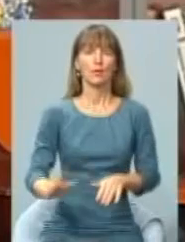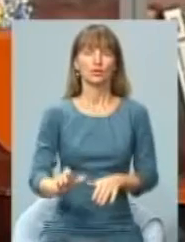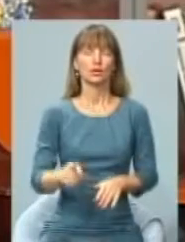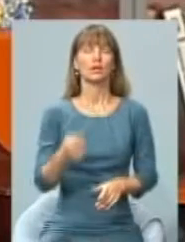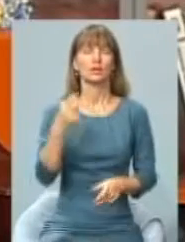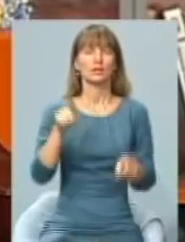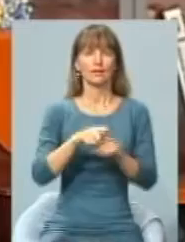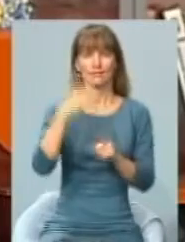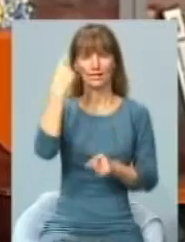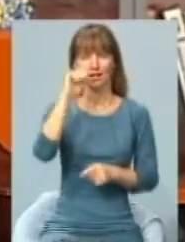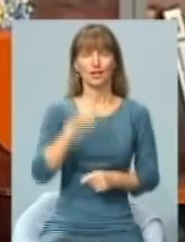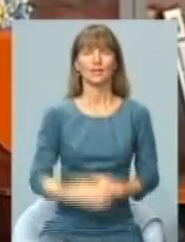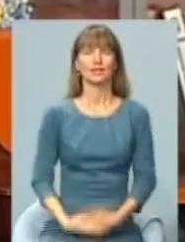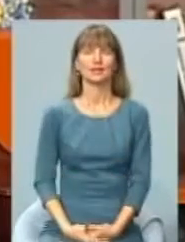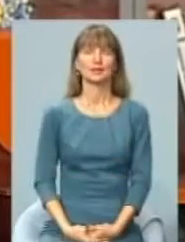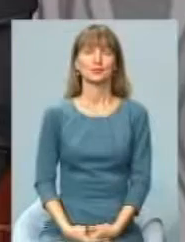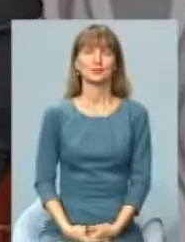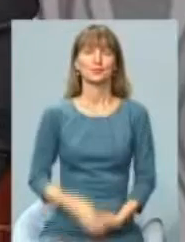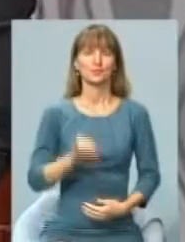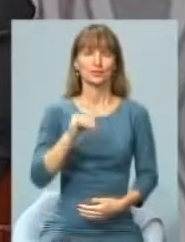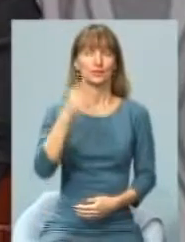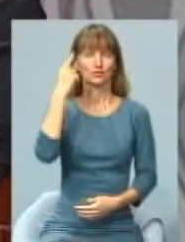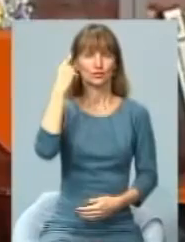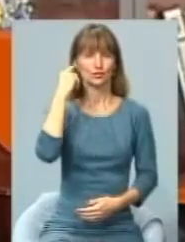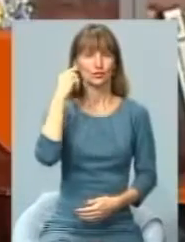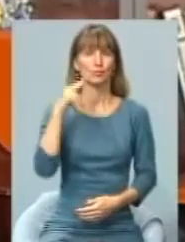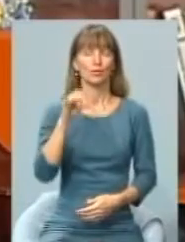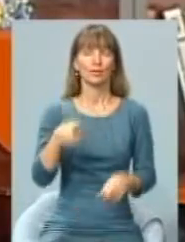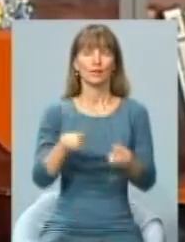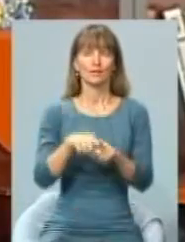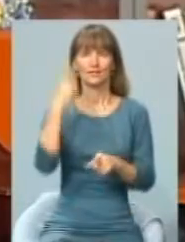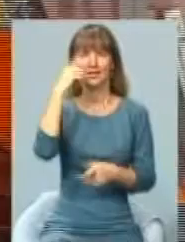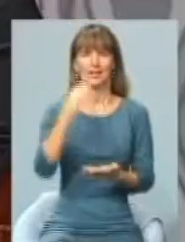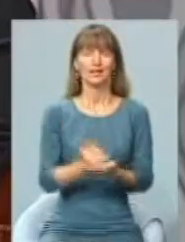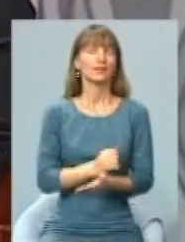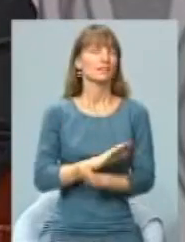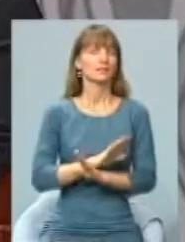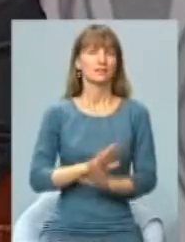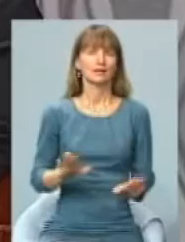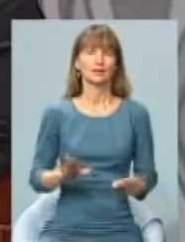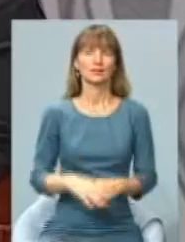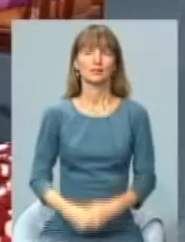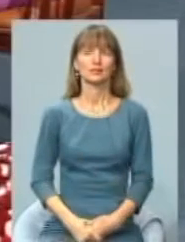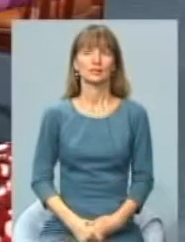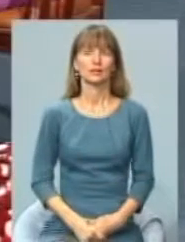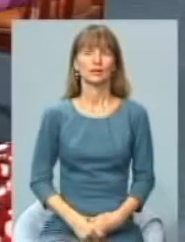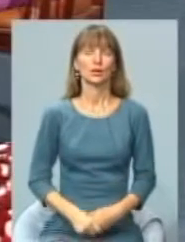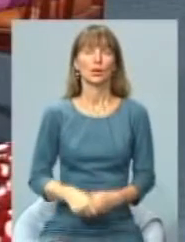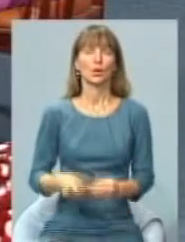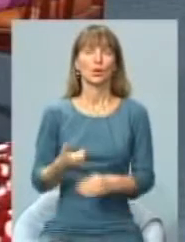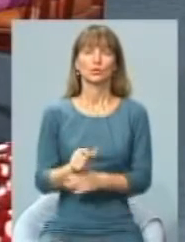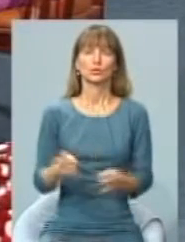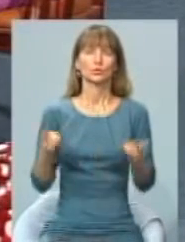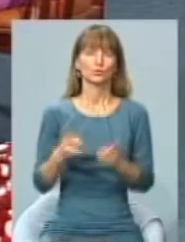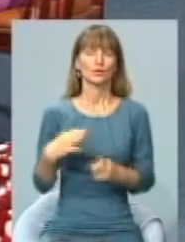винаходи? І чи чути щось про таких винахідників? Ні. Дуже таке цікаво. Ну, зато це такі дуже нужні